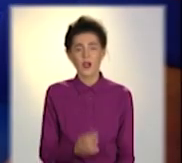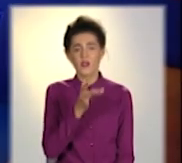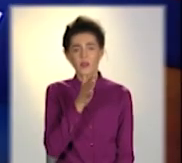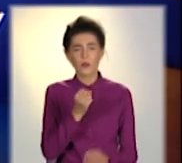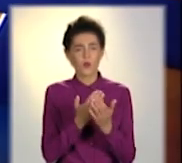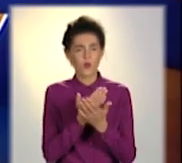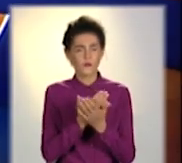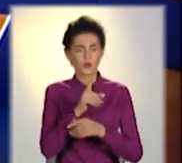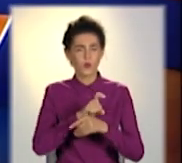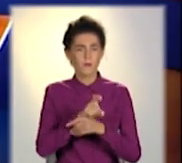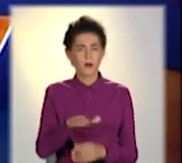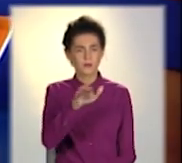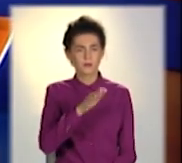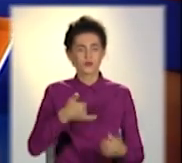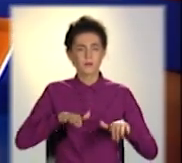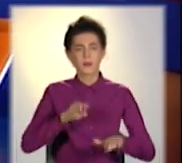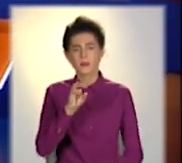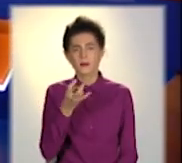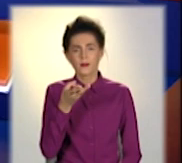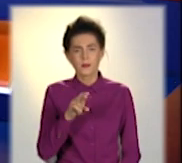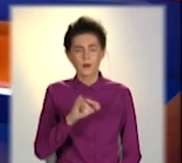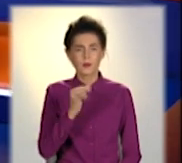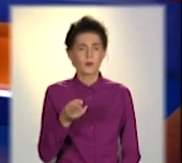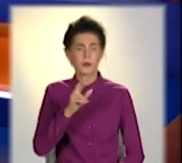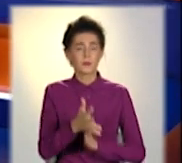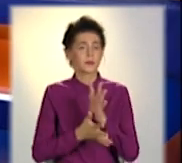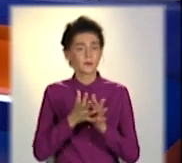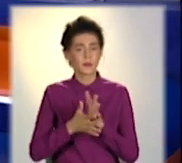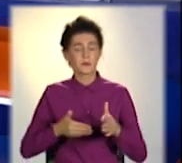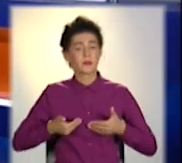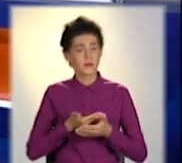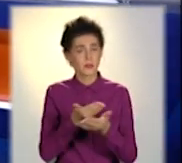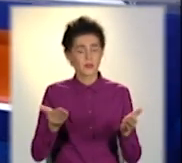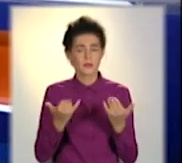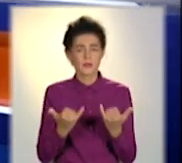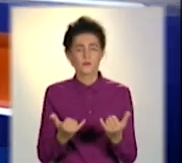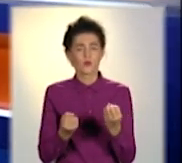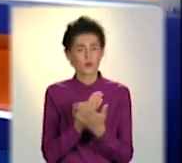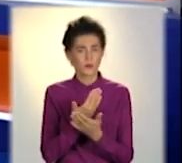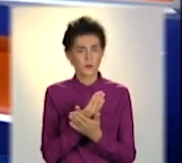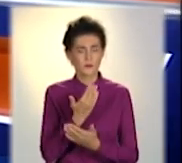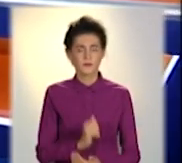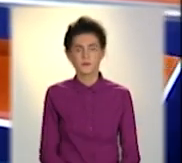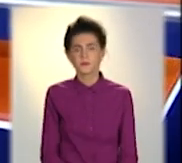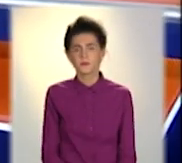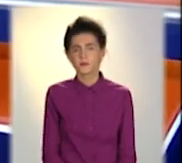Время новостей Донбасса. У студии Тетяна Писарева та Уляна Шумило. Змову жестів. Вітаємо вас сьогодні у випуску.